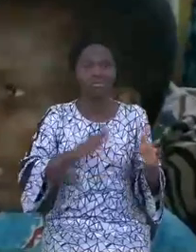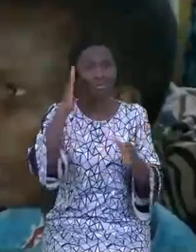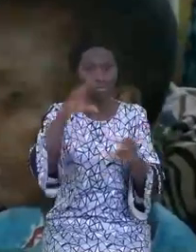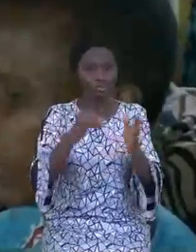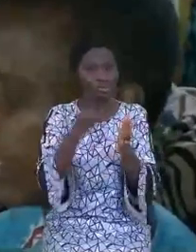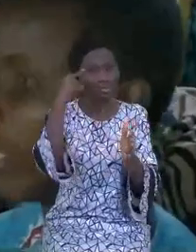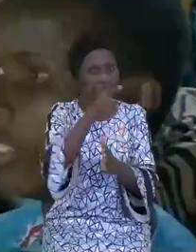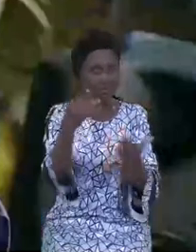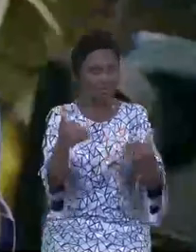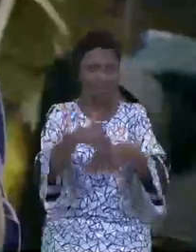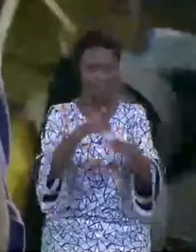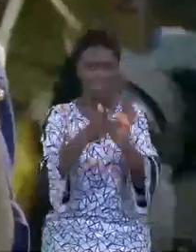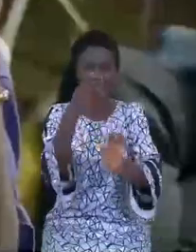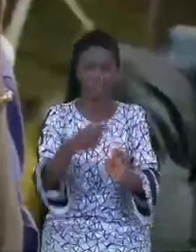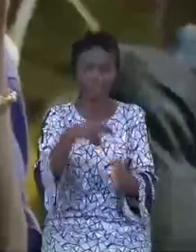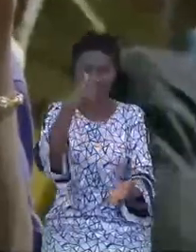Amen.